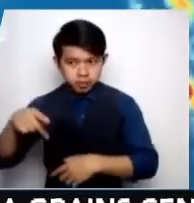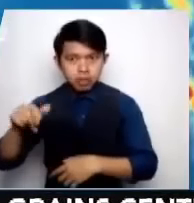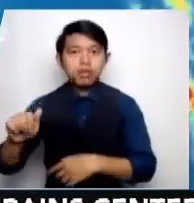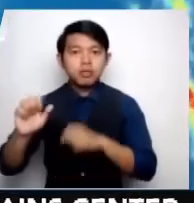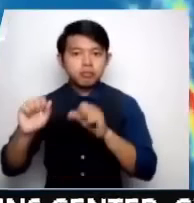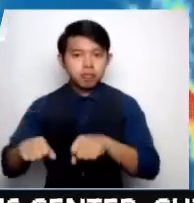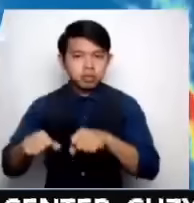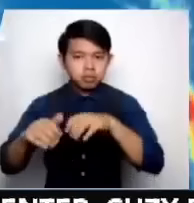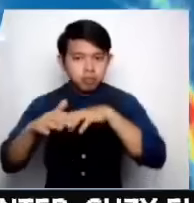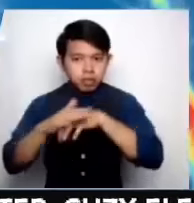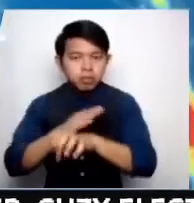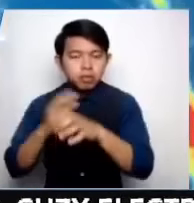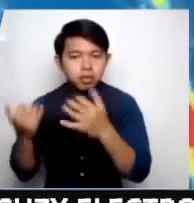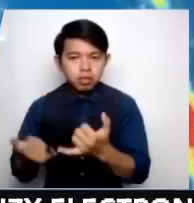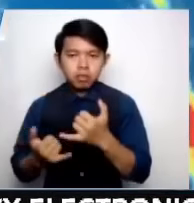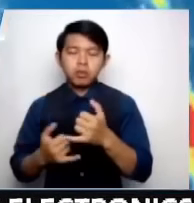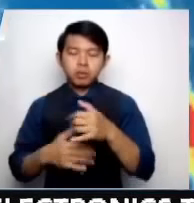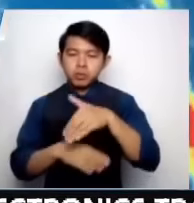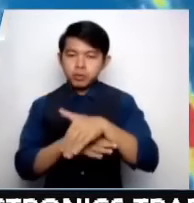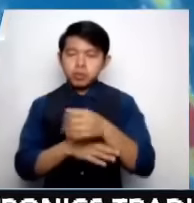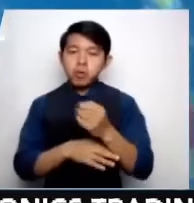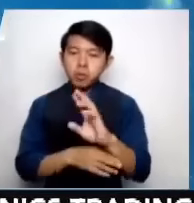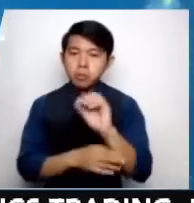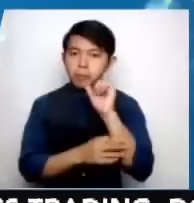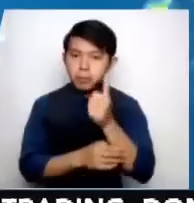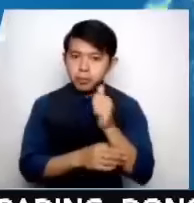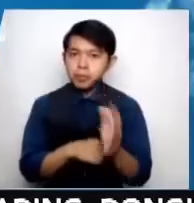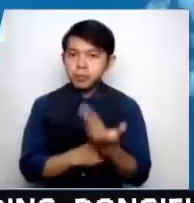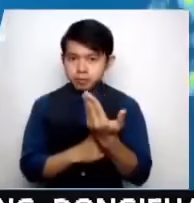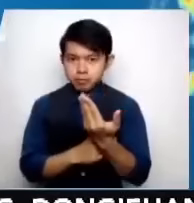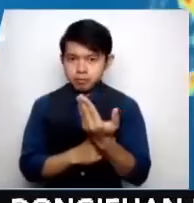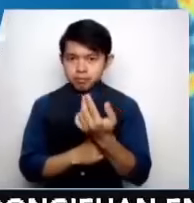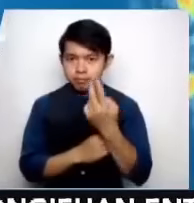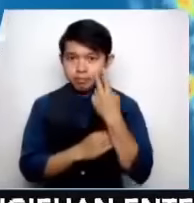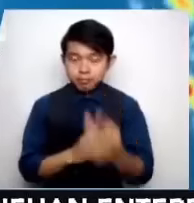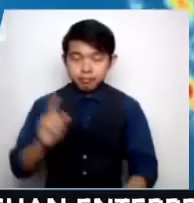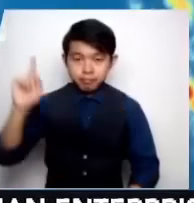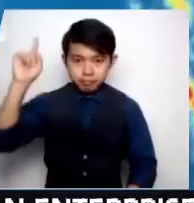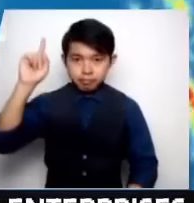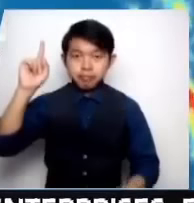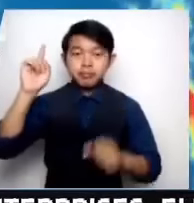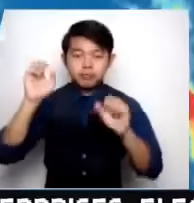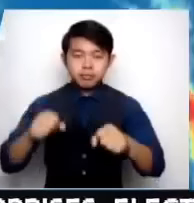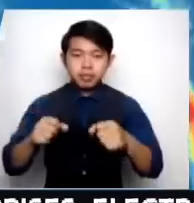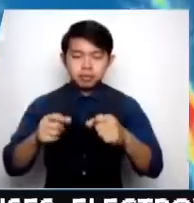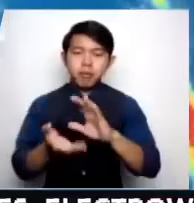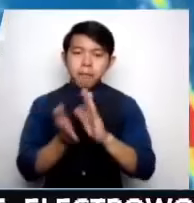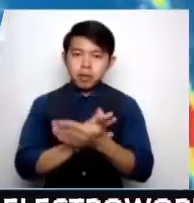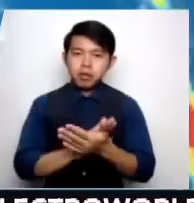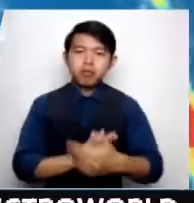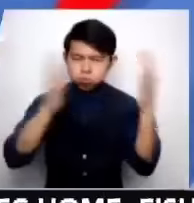o bukas ng umaga. Mataas ang tsyansa nitong maging bagyo at tatawagin niyang Bagyong Nika.